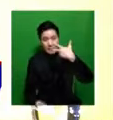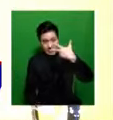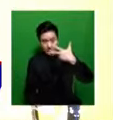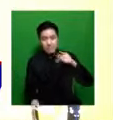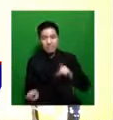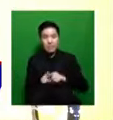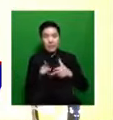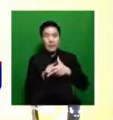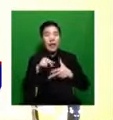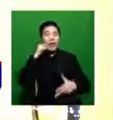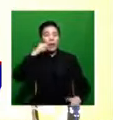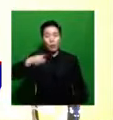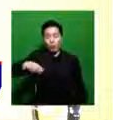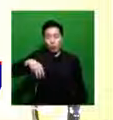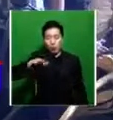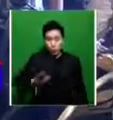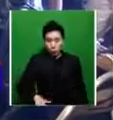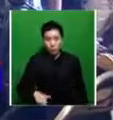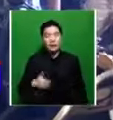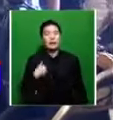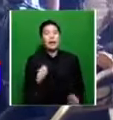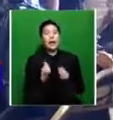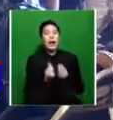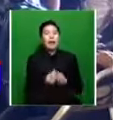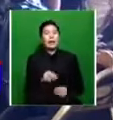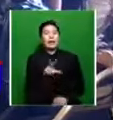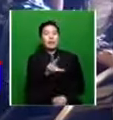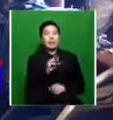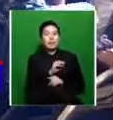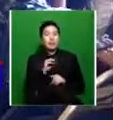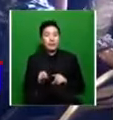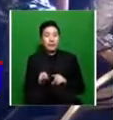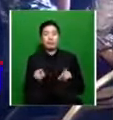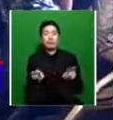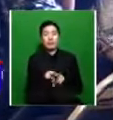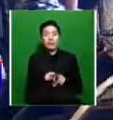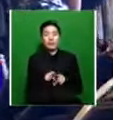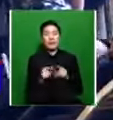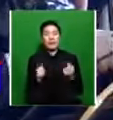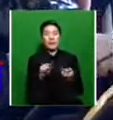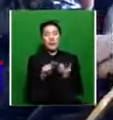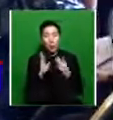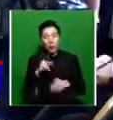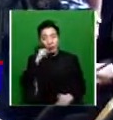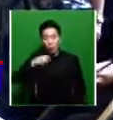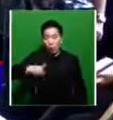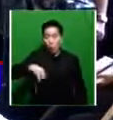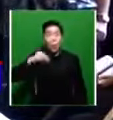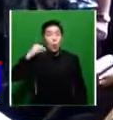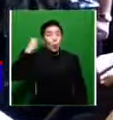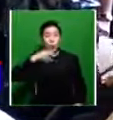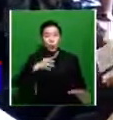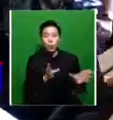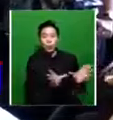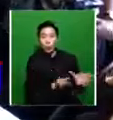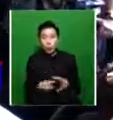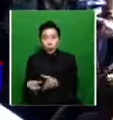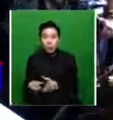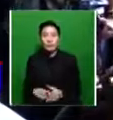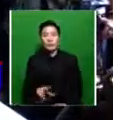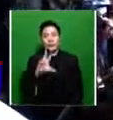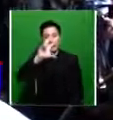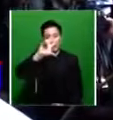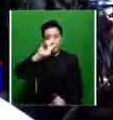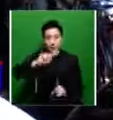1ลดค่าน้ำประปาในอัตราร้อยละ3เช่นเดียวกันนะคะสำหรับผู้ใช้น้ำทุกประเภทเป็นระยะเวลา3